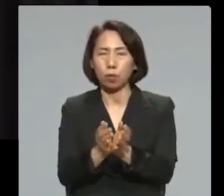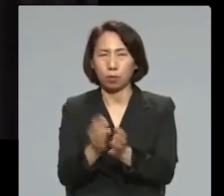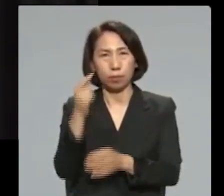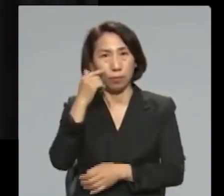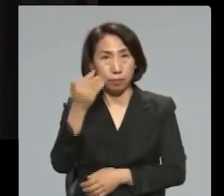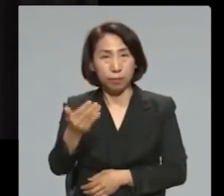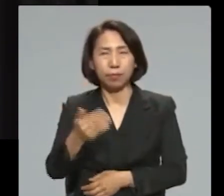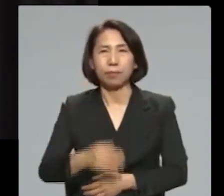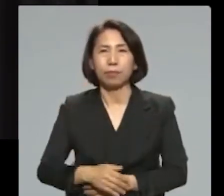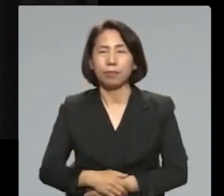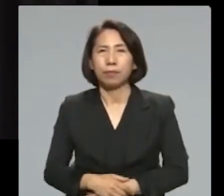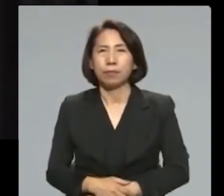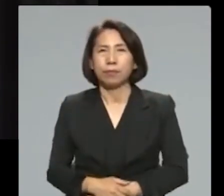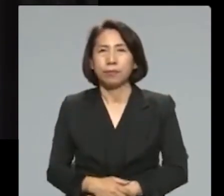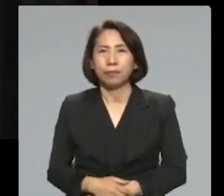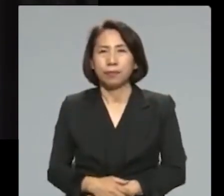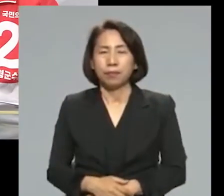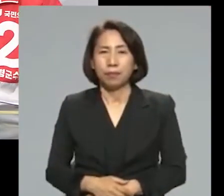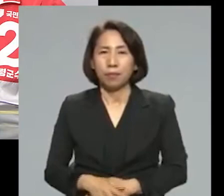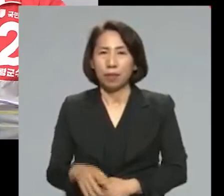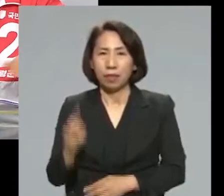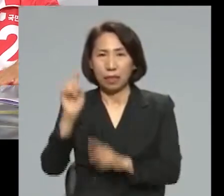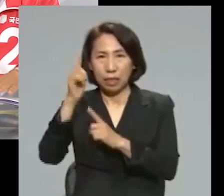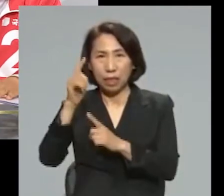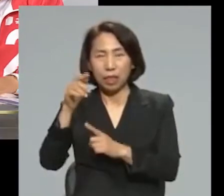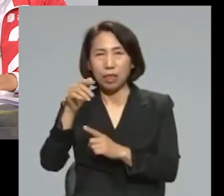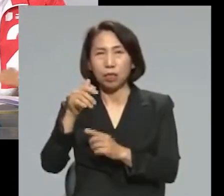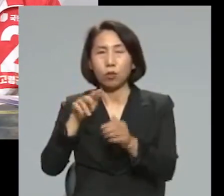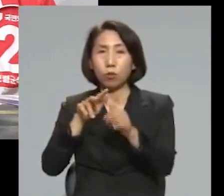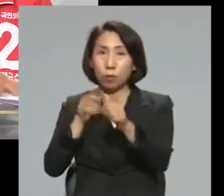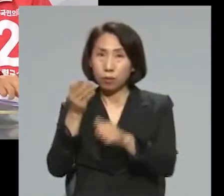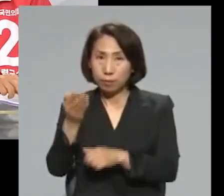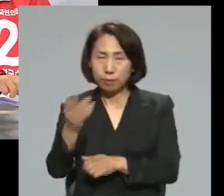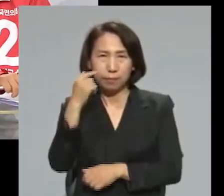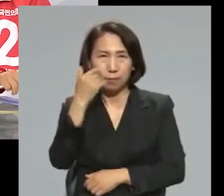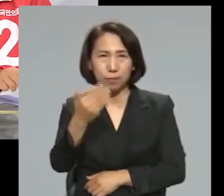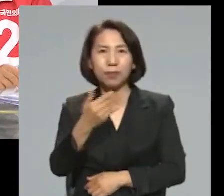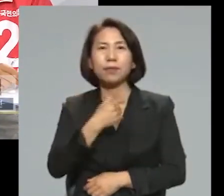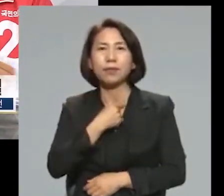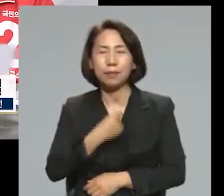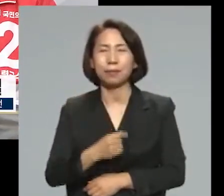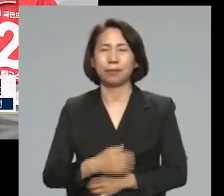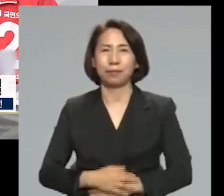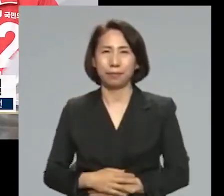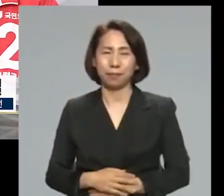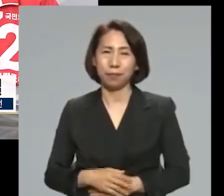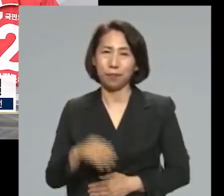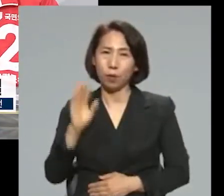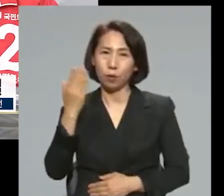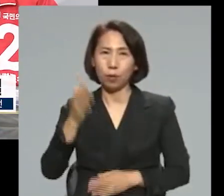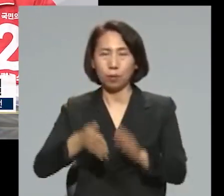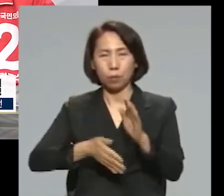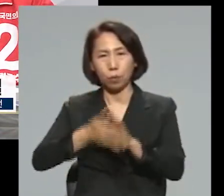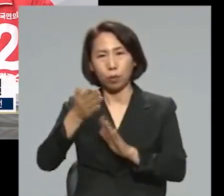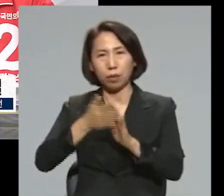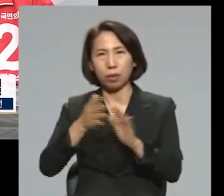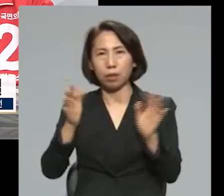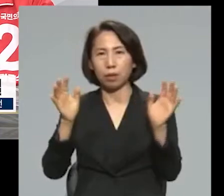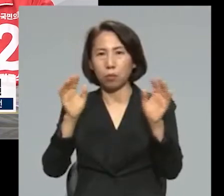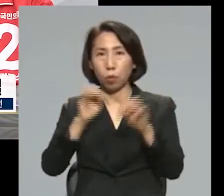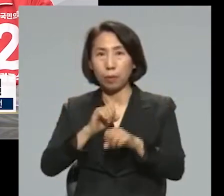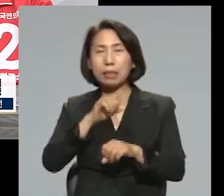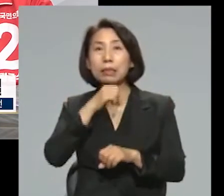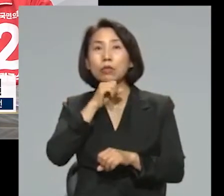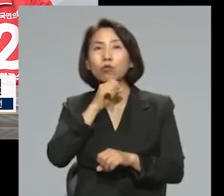질문하시죠. 자, 이 후보님께 질문 드리겠습니다. 네. 요즘 도시 소멸 지수라는 이야기를 많이